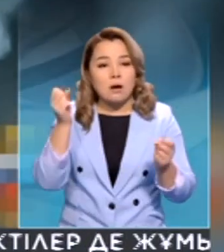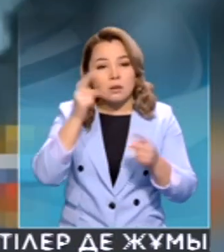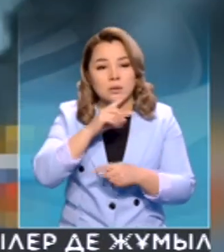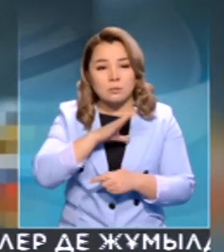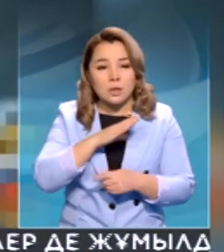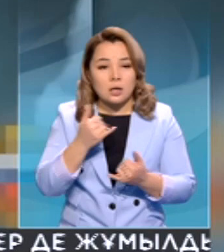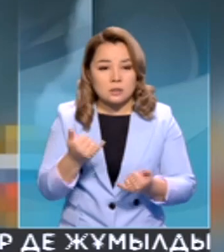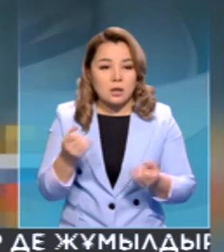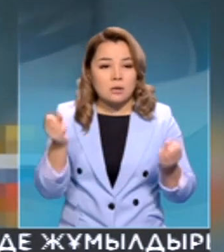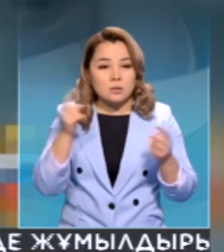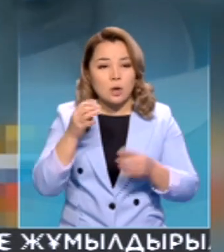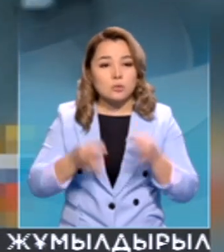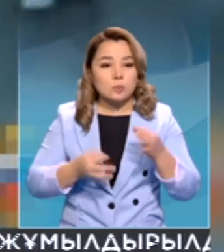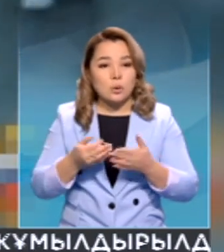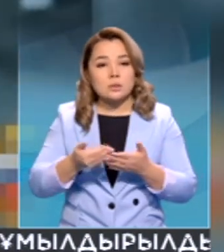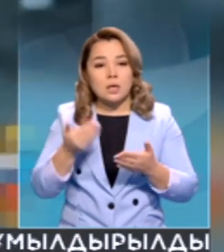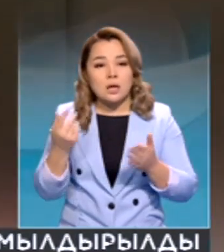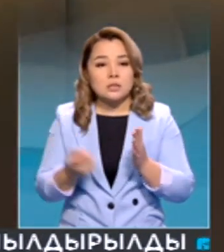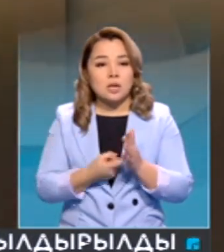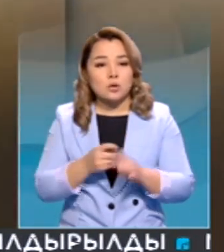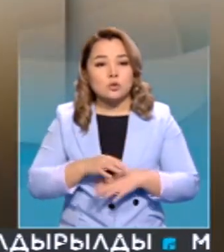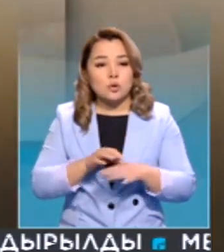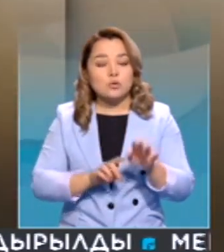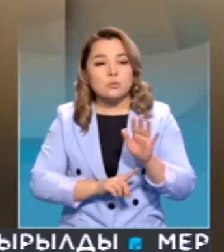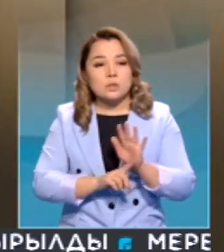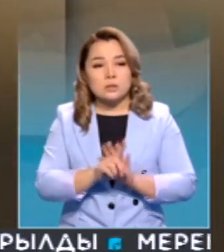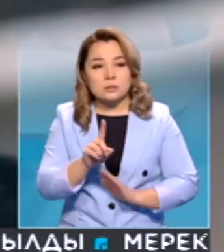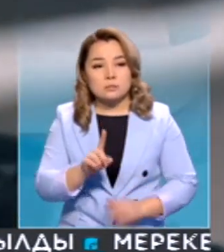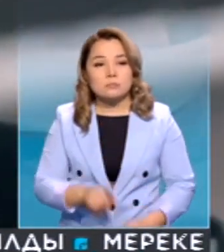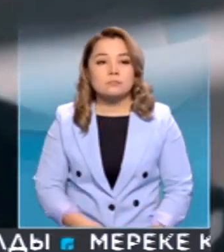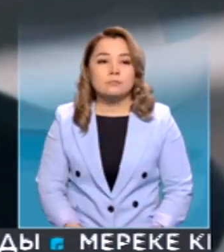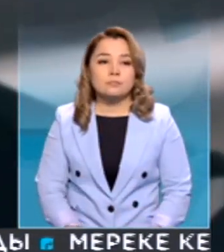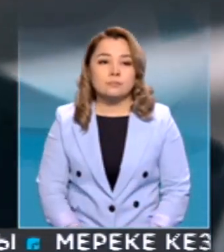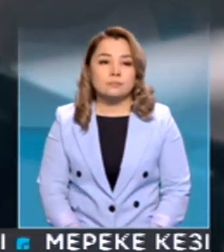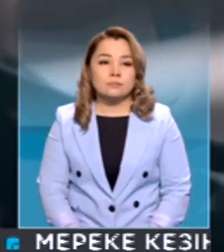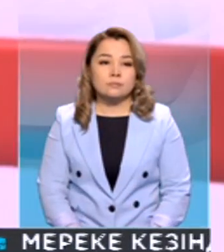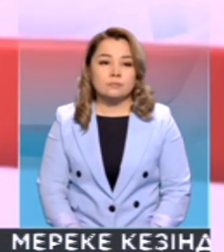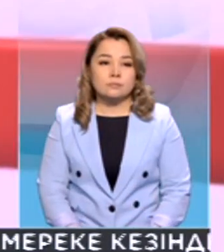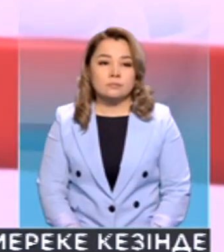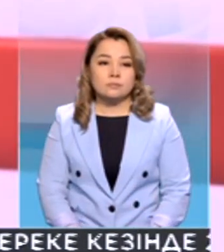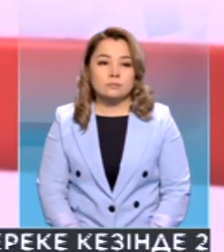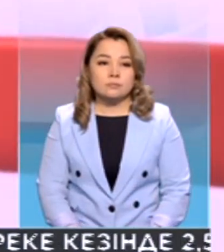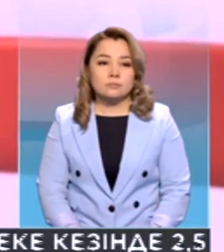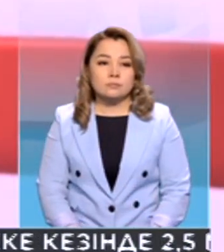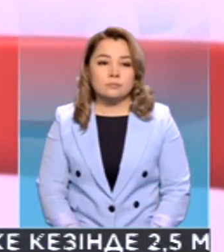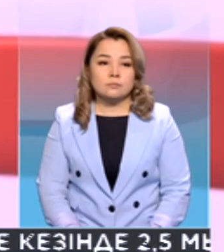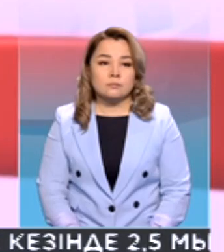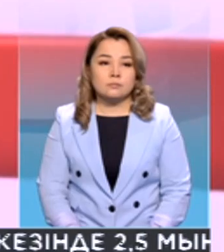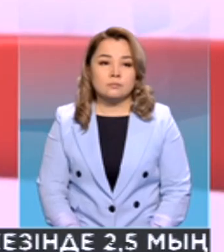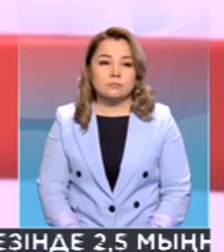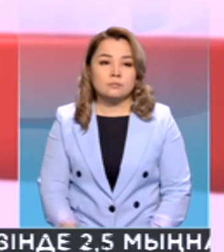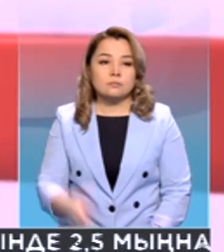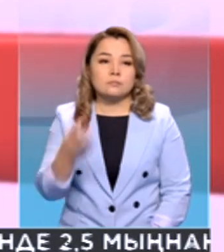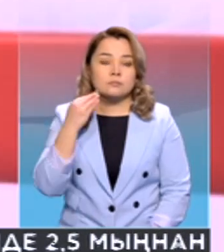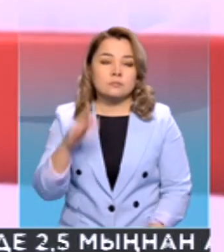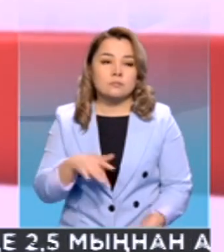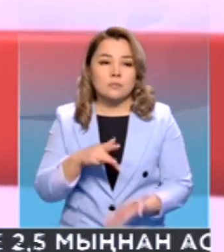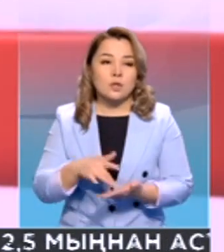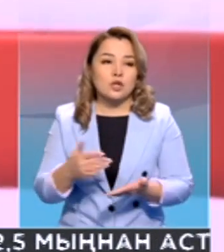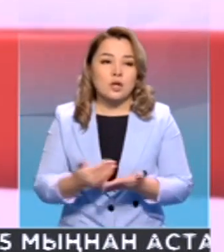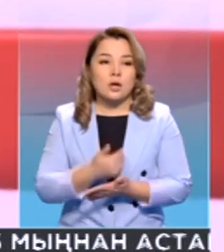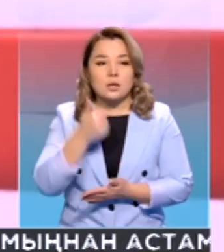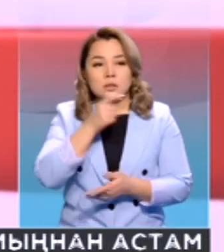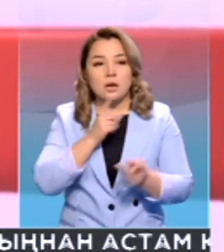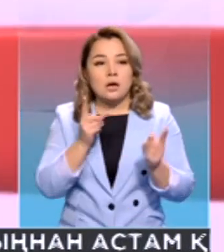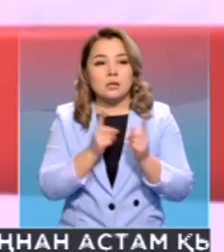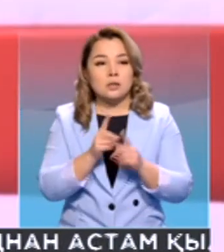анықталды. Қазір сотқа дейінгі тергеу жүріп жатыр. Алматыда жаңа жылды